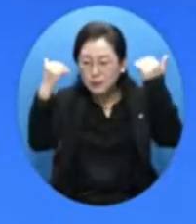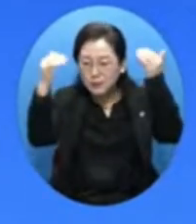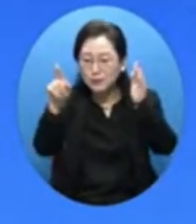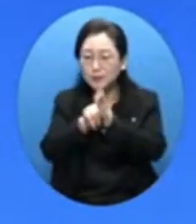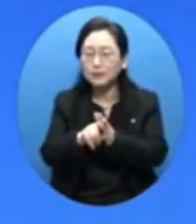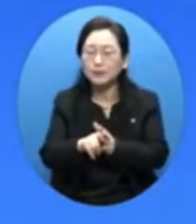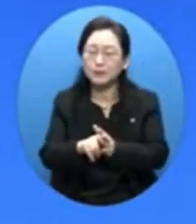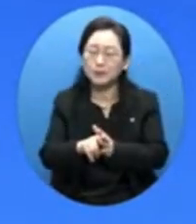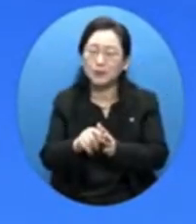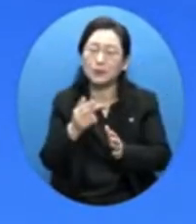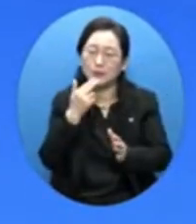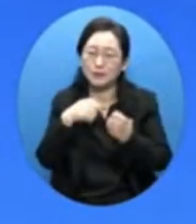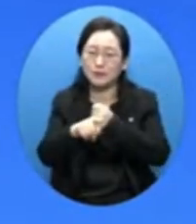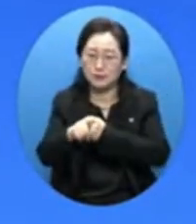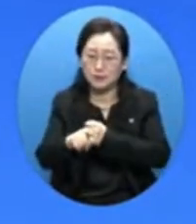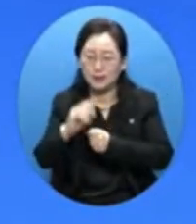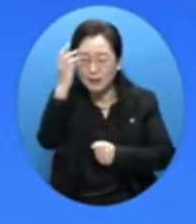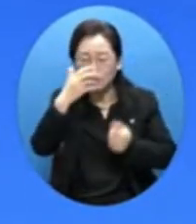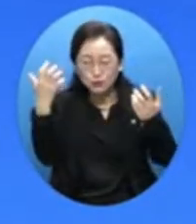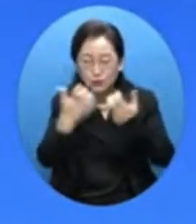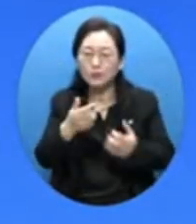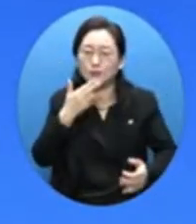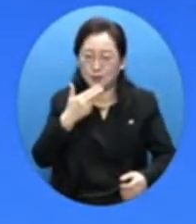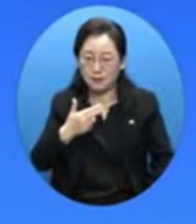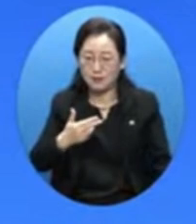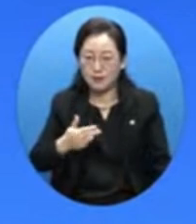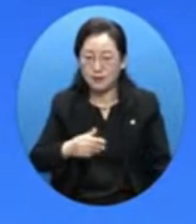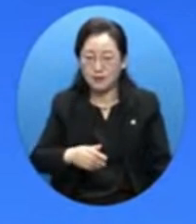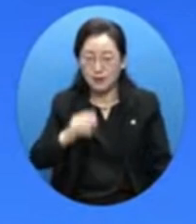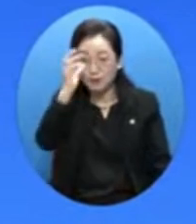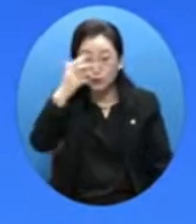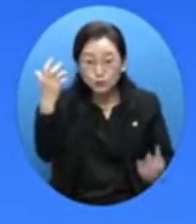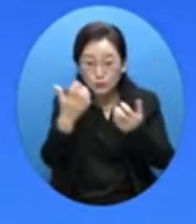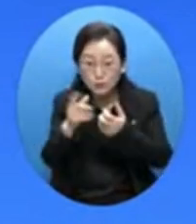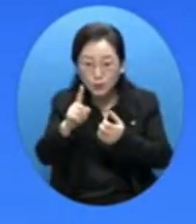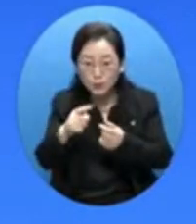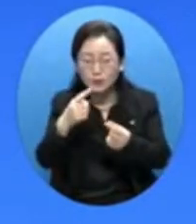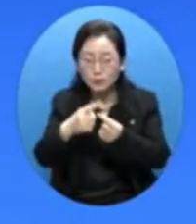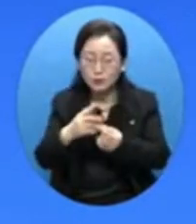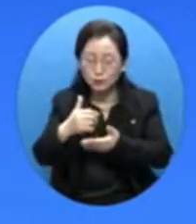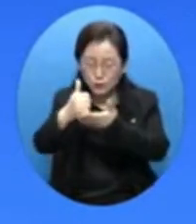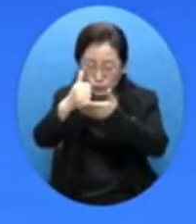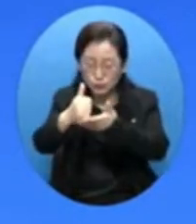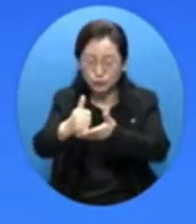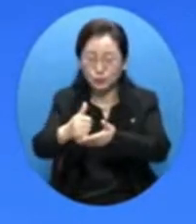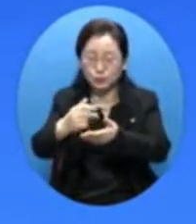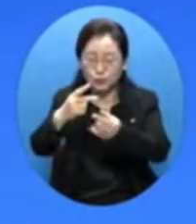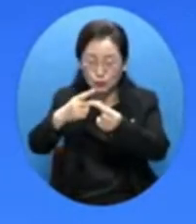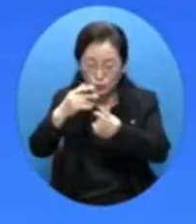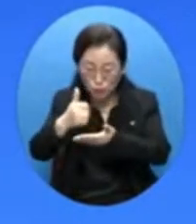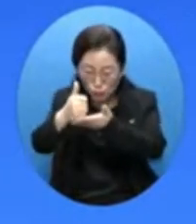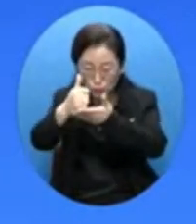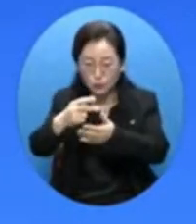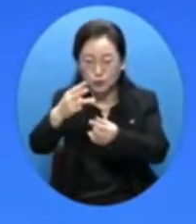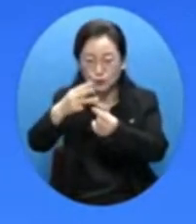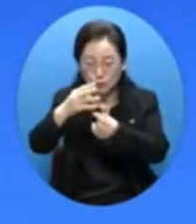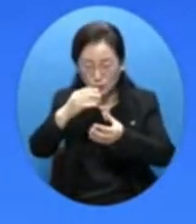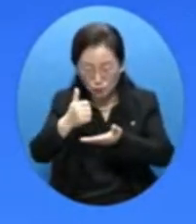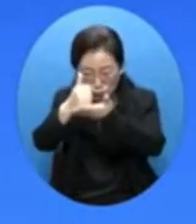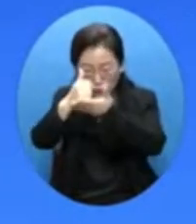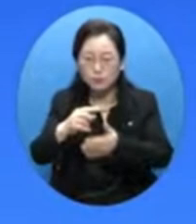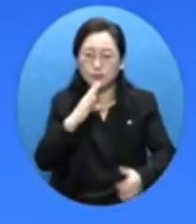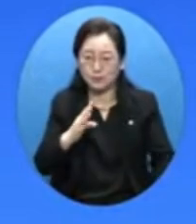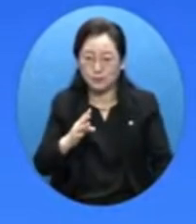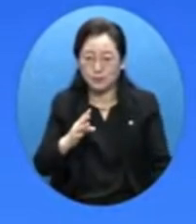모습입니다. 성령 충만하지 않아서 그렇습니다. 성령 충만한 사람은 첫째도 주님을 높이고 둘째도 주님을 높이고 마지막 주님을 높이는 삶을 살아가게 되는